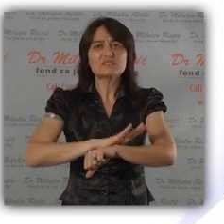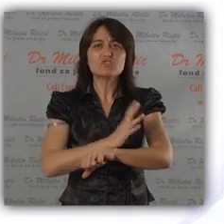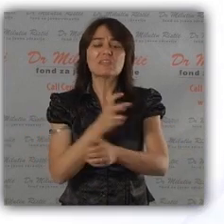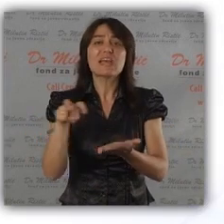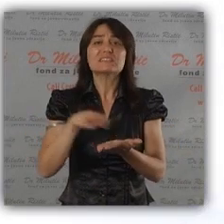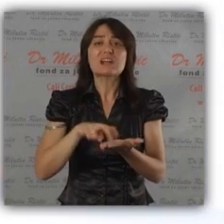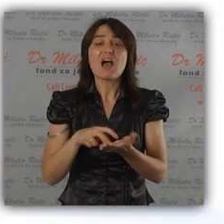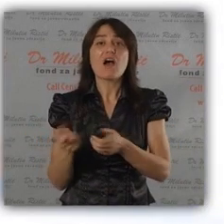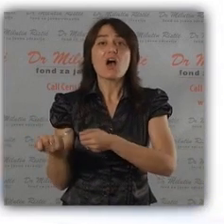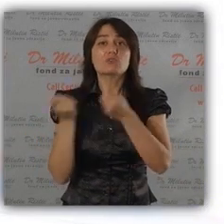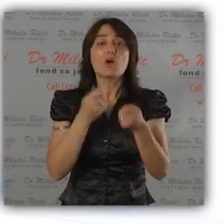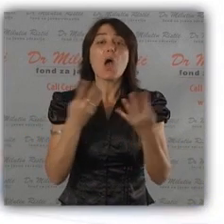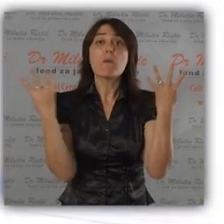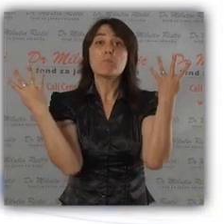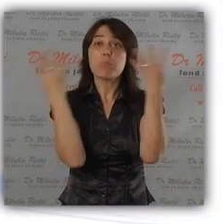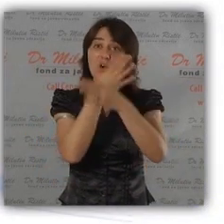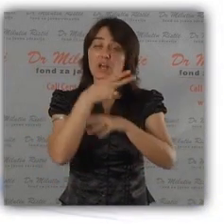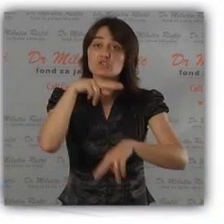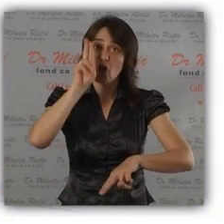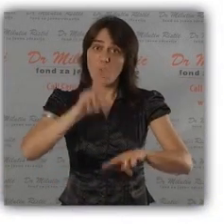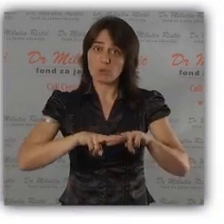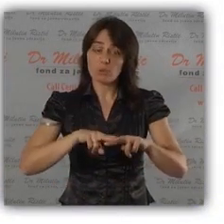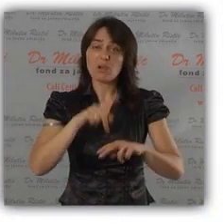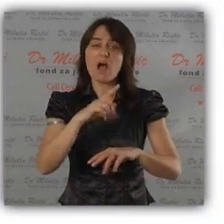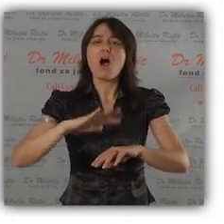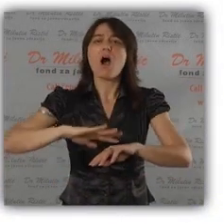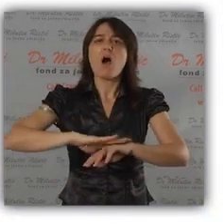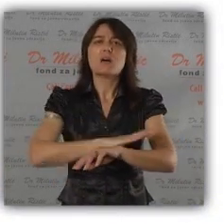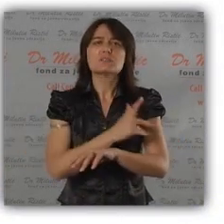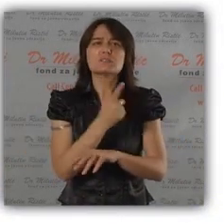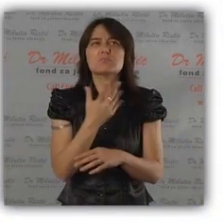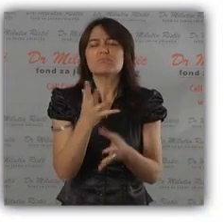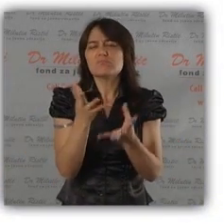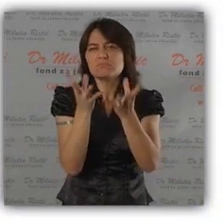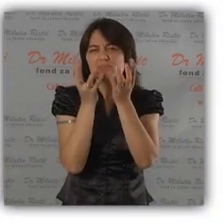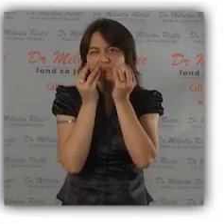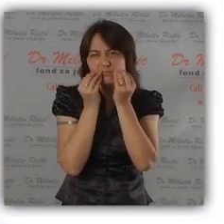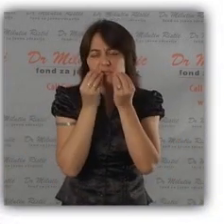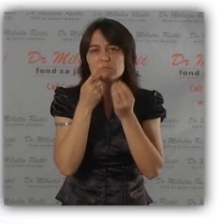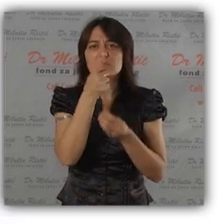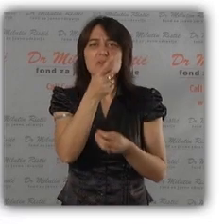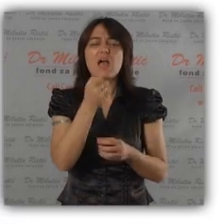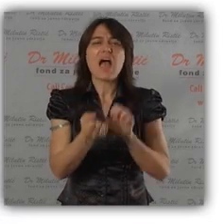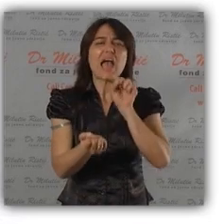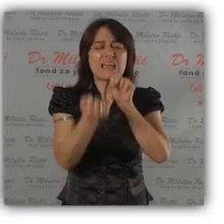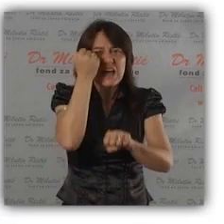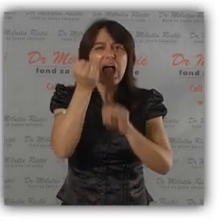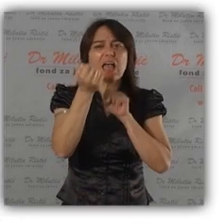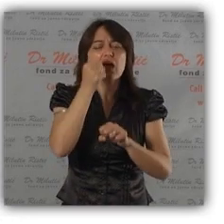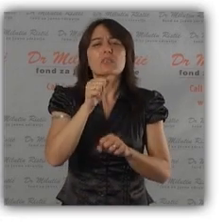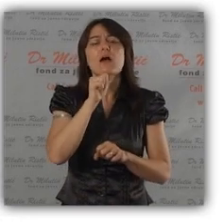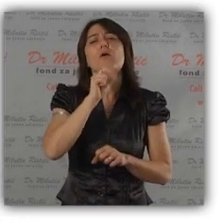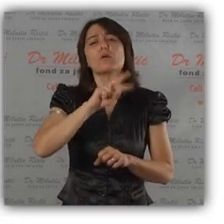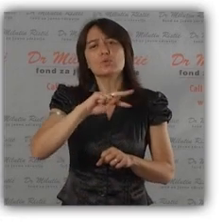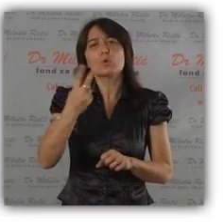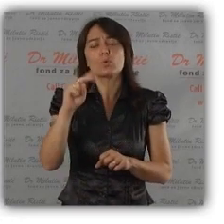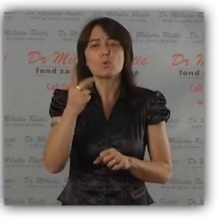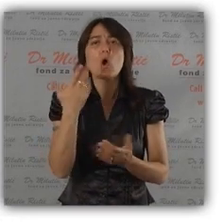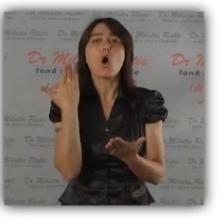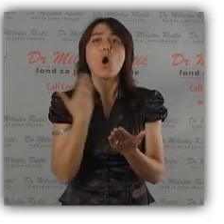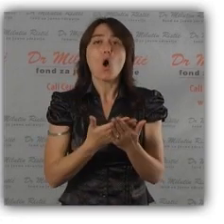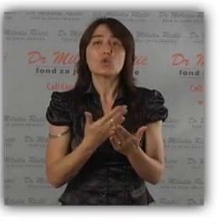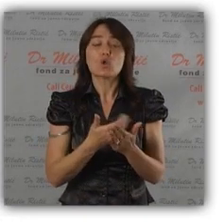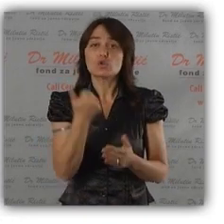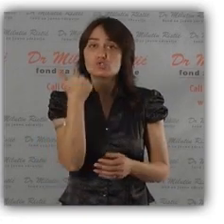na osjećanje straha od donošenja pogrešne odluke, zatim osjećanja depresije, osjećanja kajanja